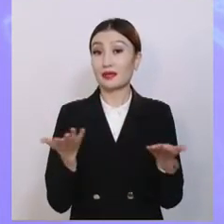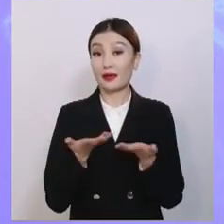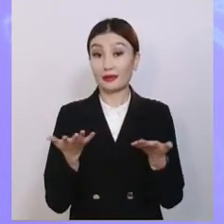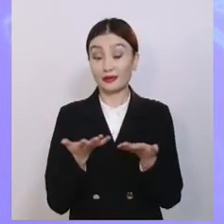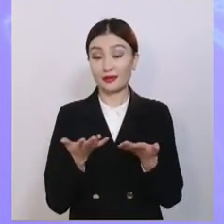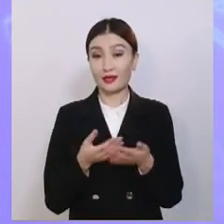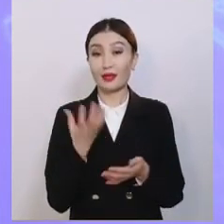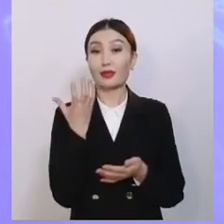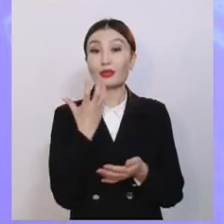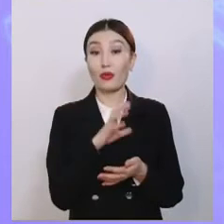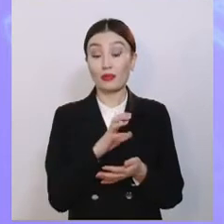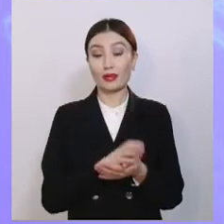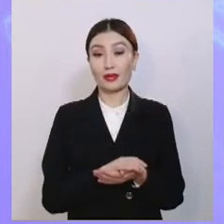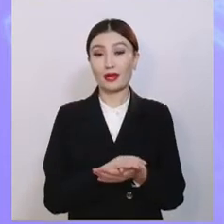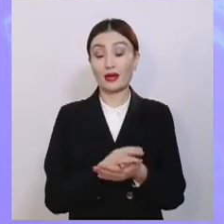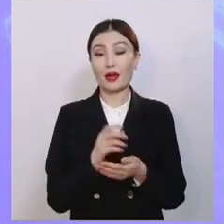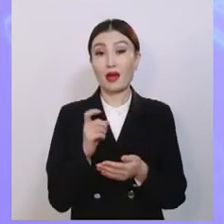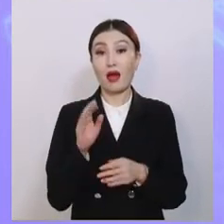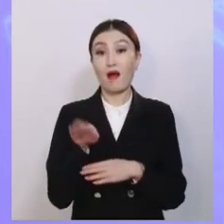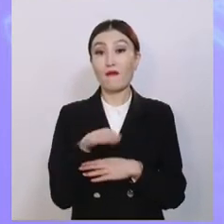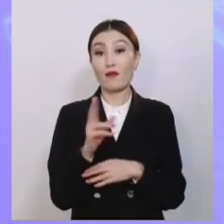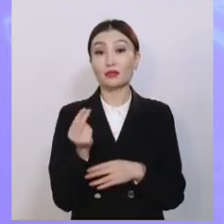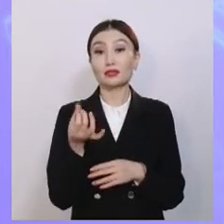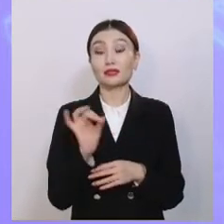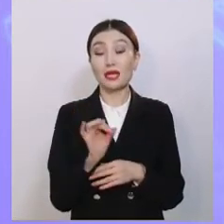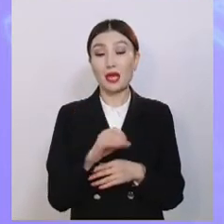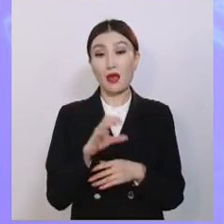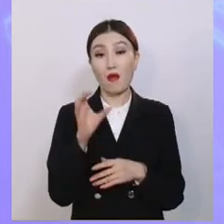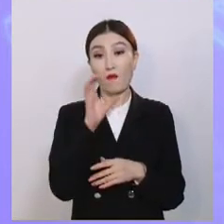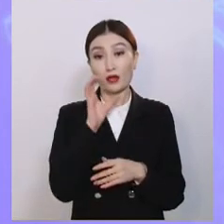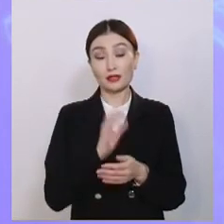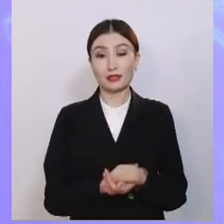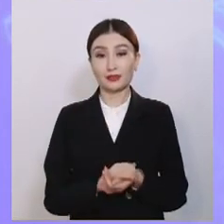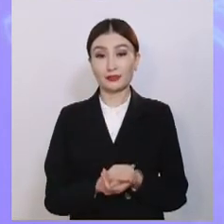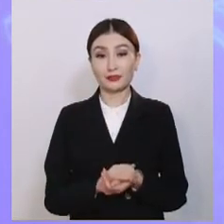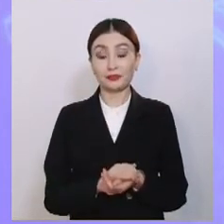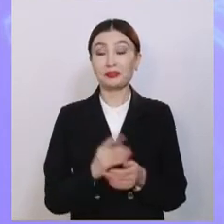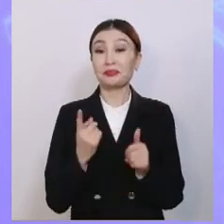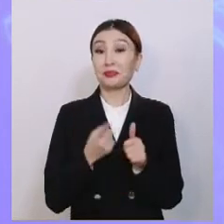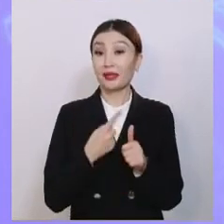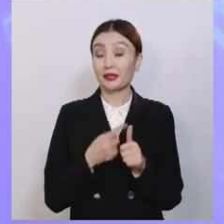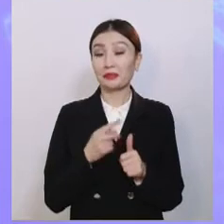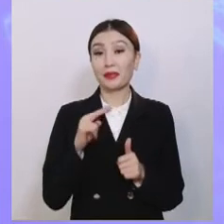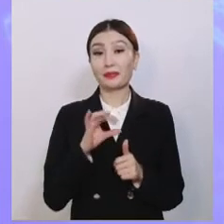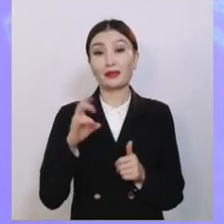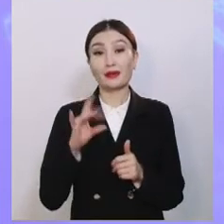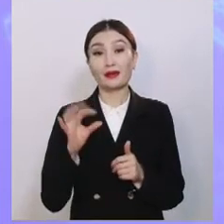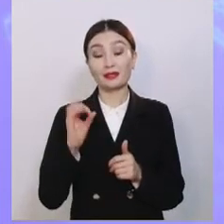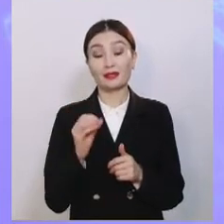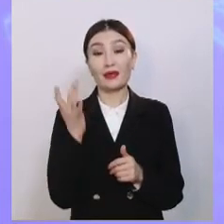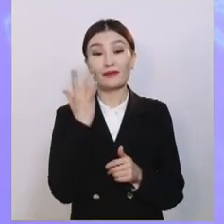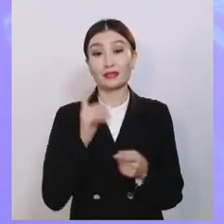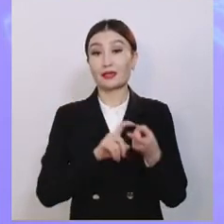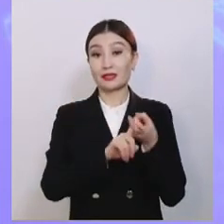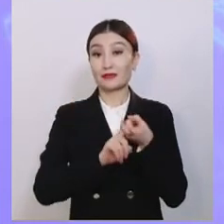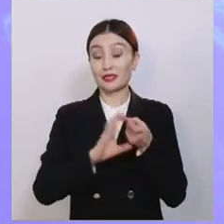какие? Теплые. Хвост чей? Волчий. Имя прилагательное всегда